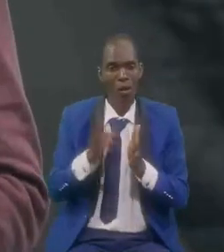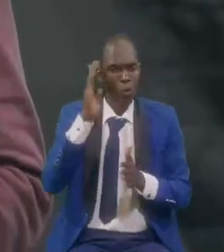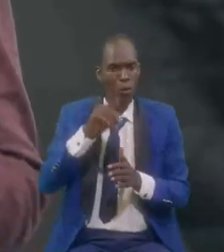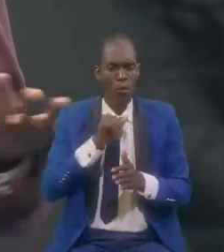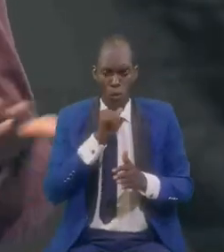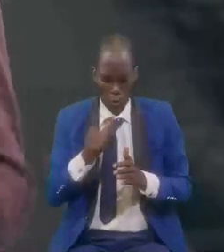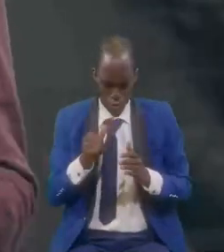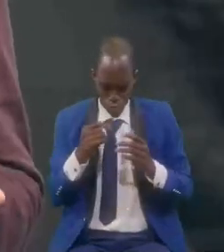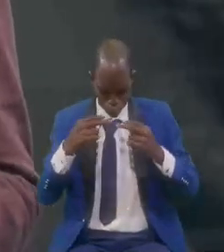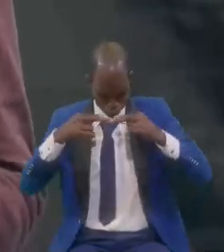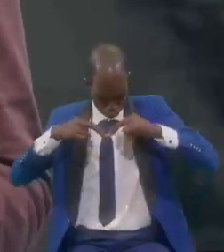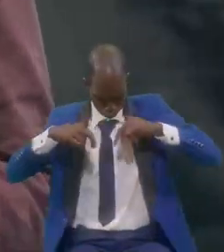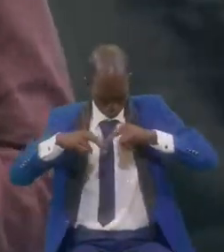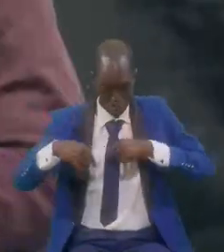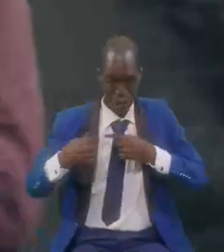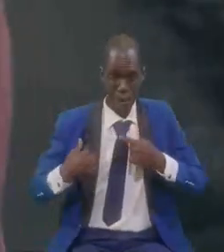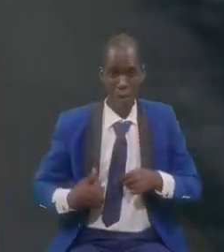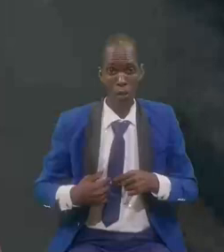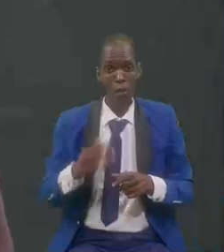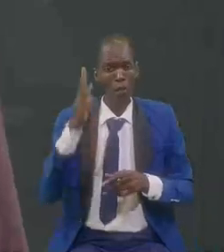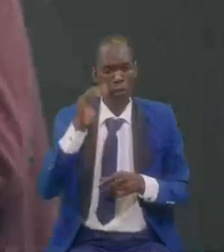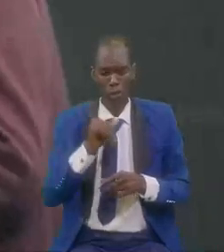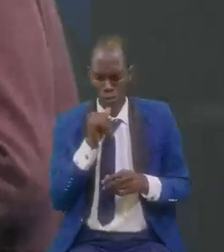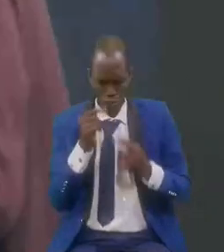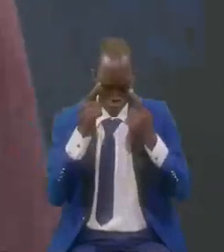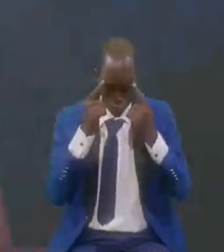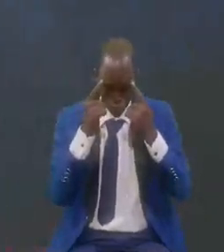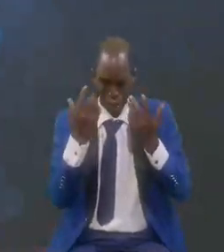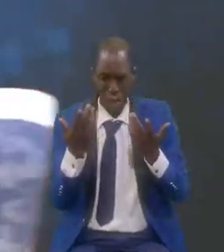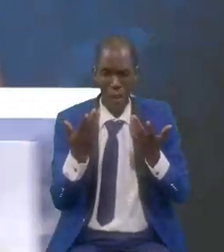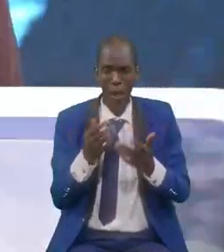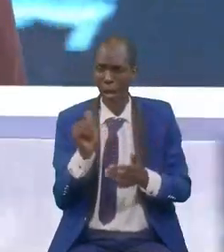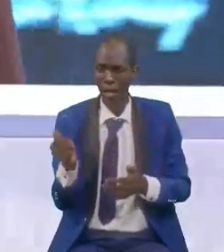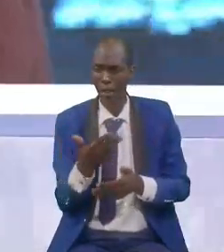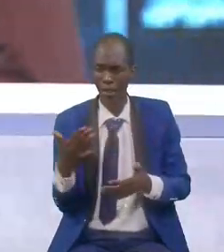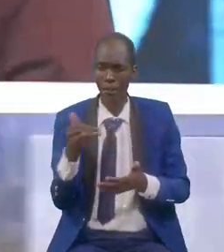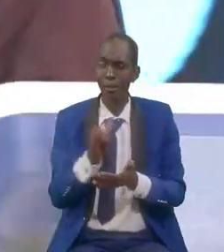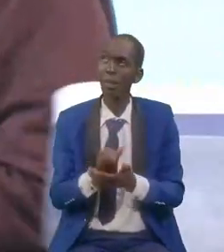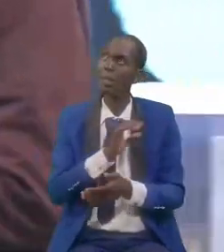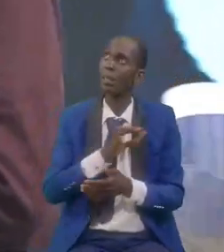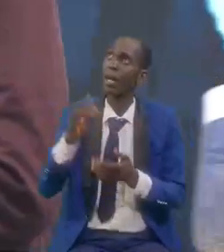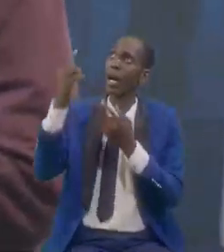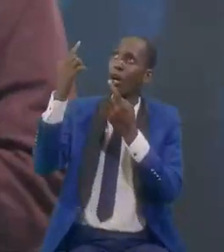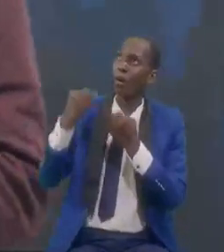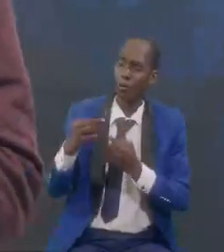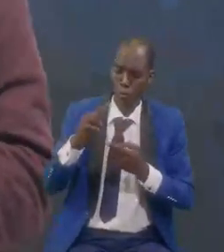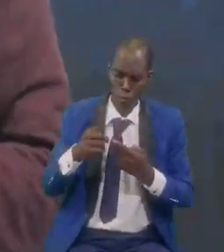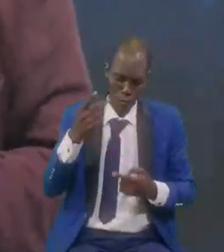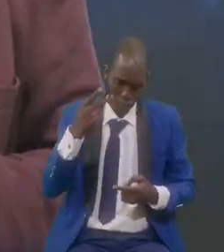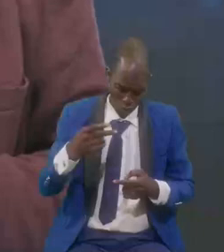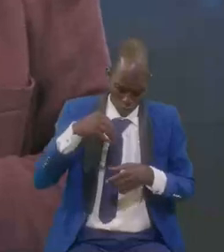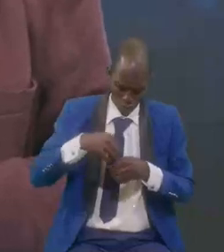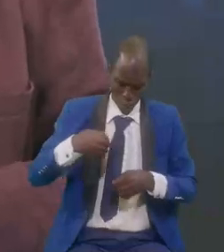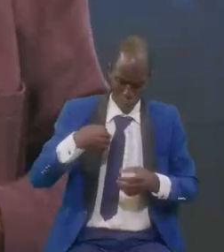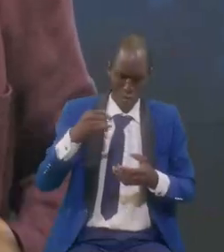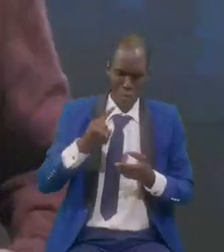pas examiner ton cœur? Est-ce que tu ne vas pas dire, quelle que soit l'heure à laquelle il reviendra, et tout ce qu'il trouvera en moi